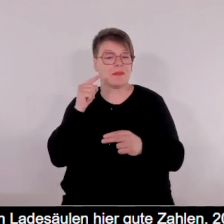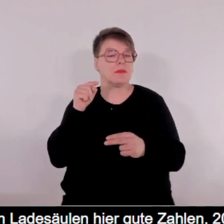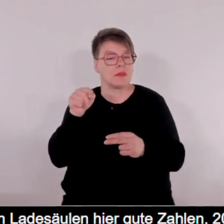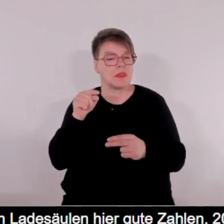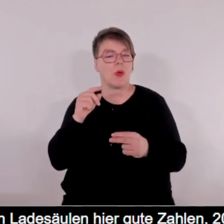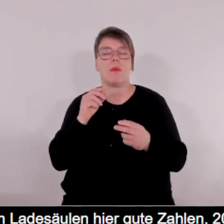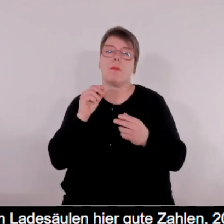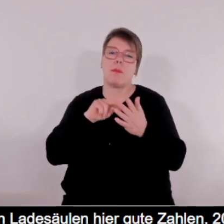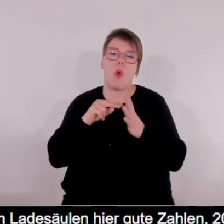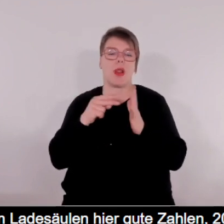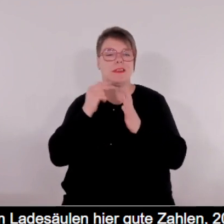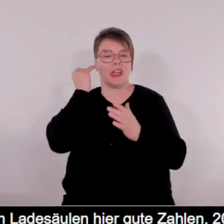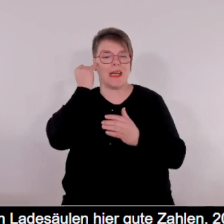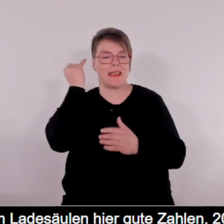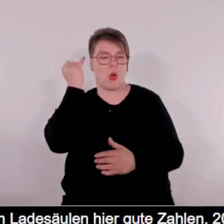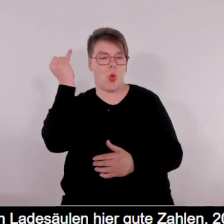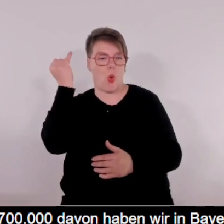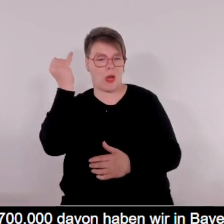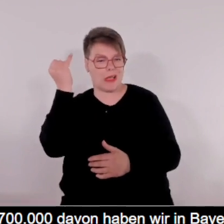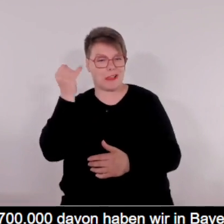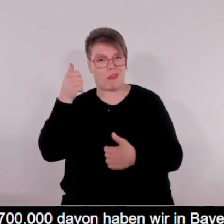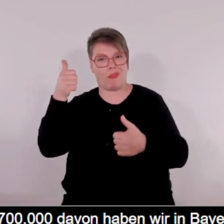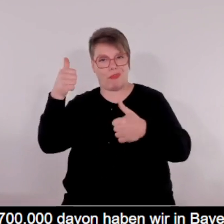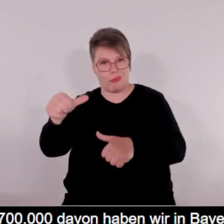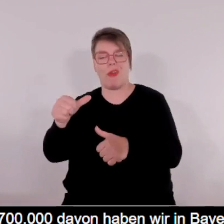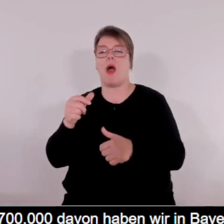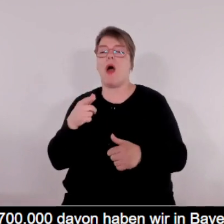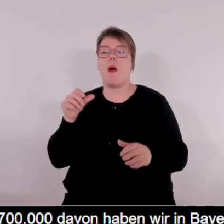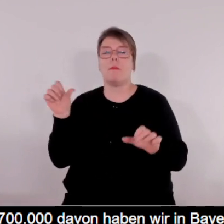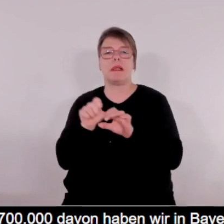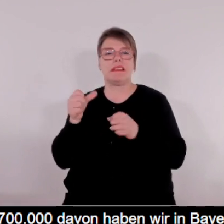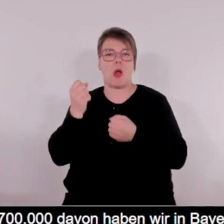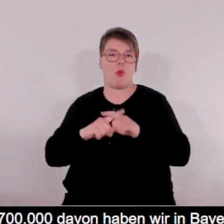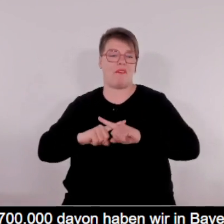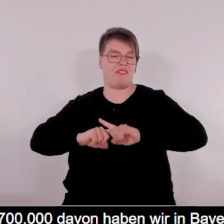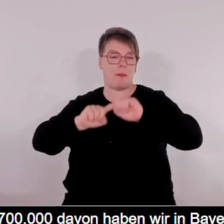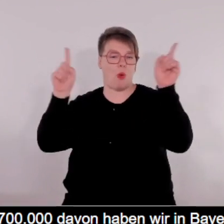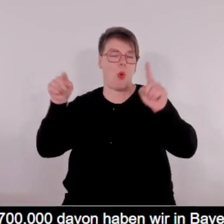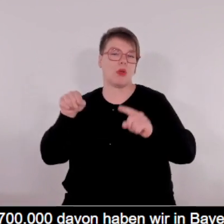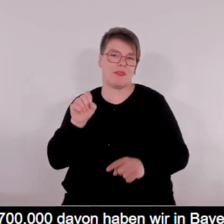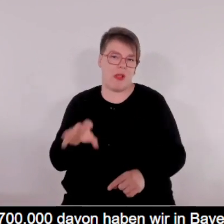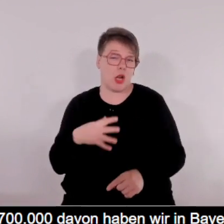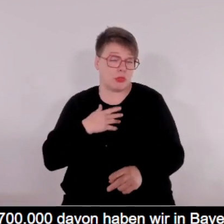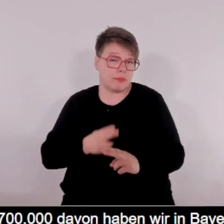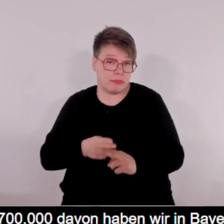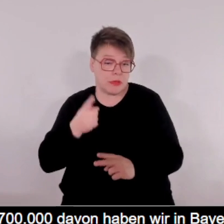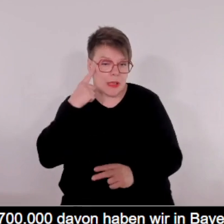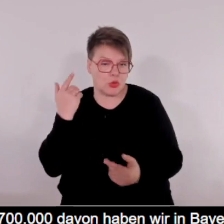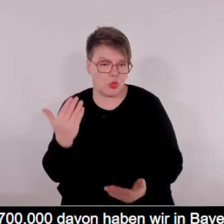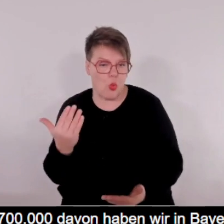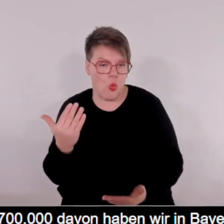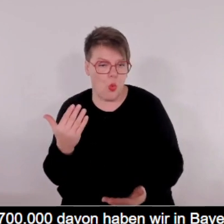rein Elektro trimmen und am Ende die Ladesäulen nicht haben, die Technik nicht haben, um das auch flächendeckend umzusetzen.